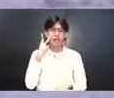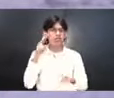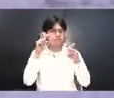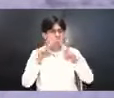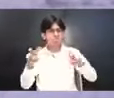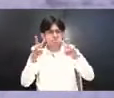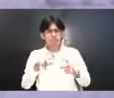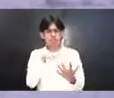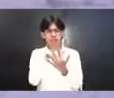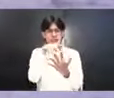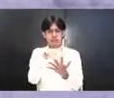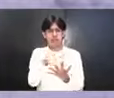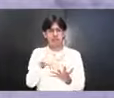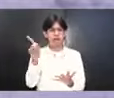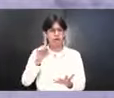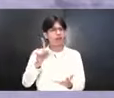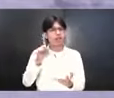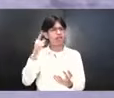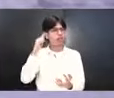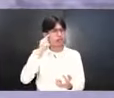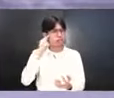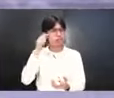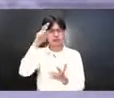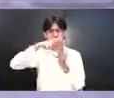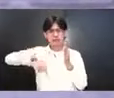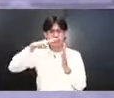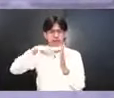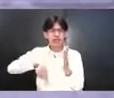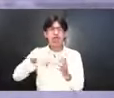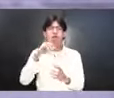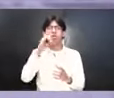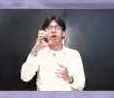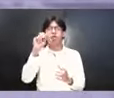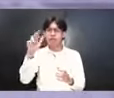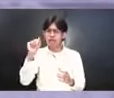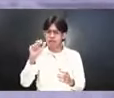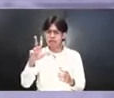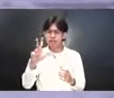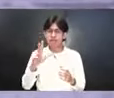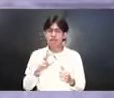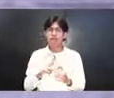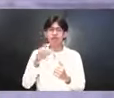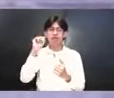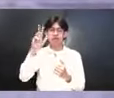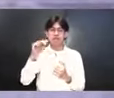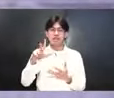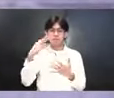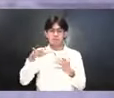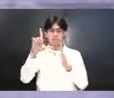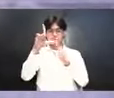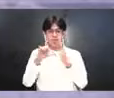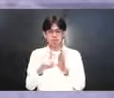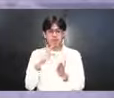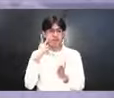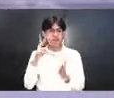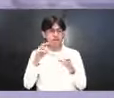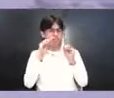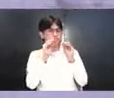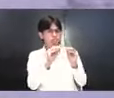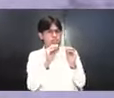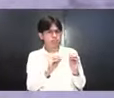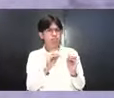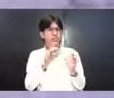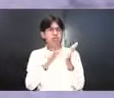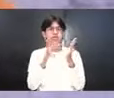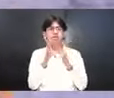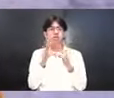need to ask when we look at the 613 laws, when we look at the teachings of Jesus or the teachings